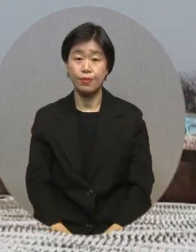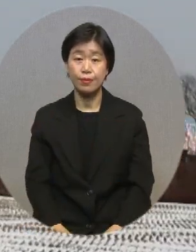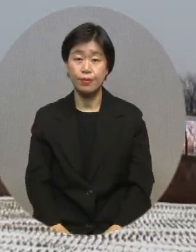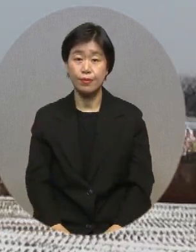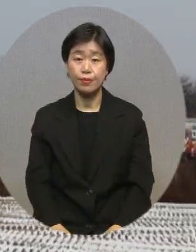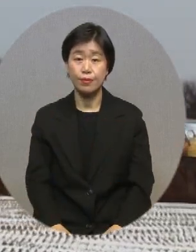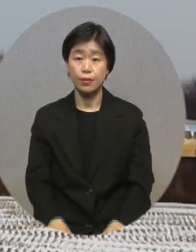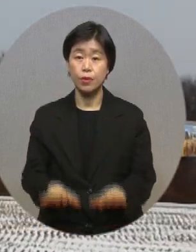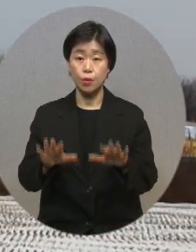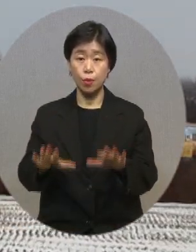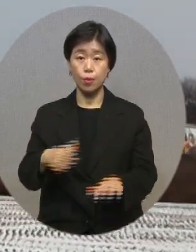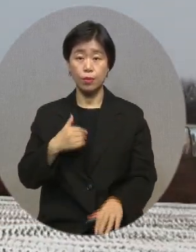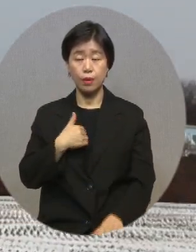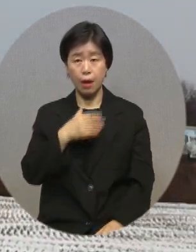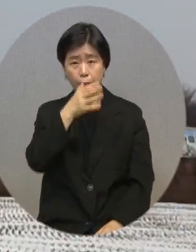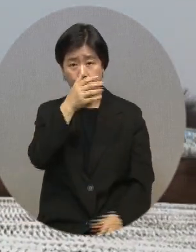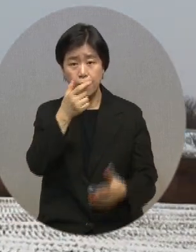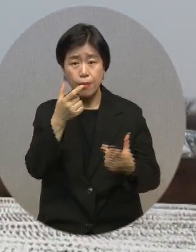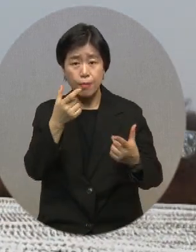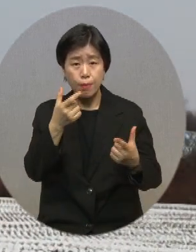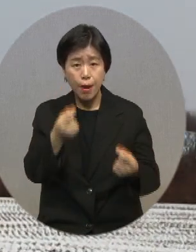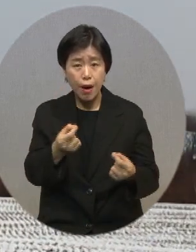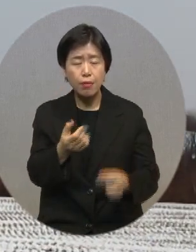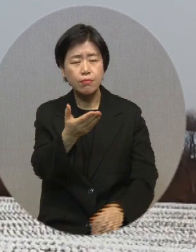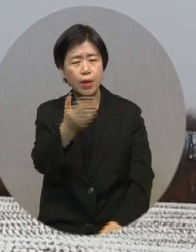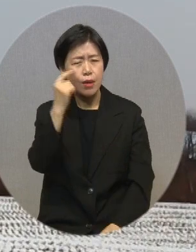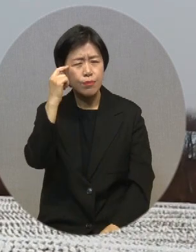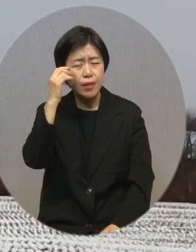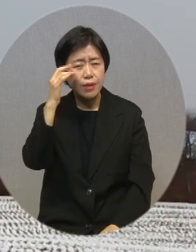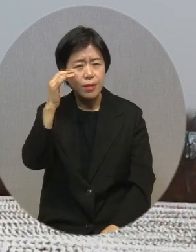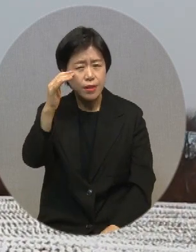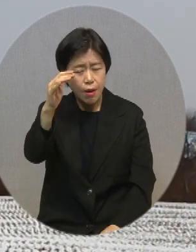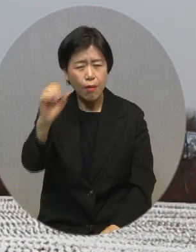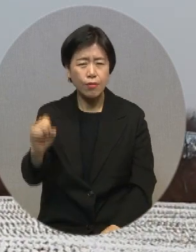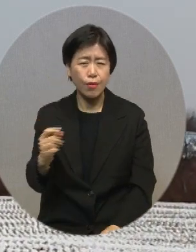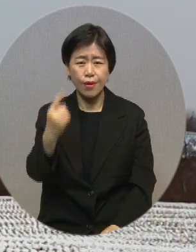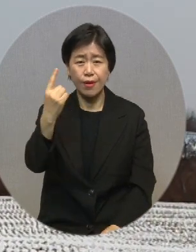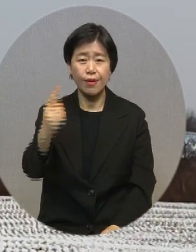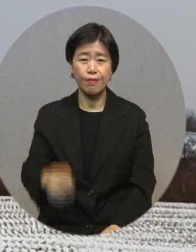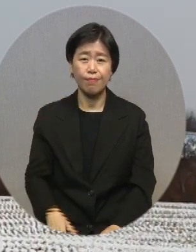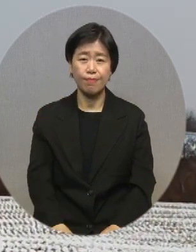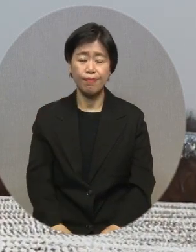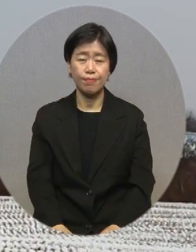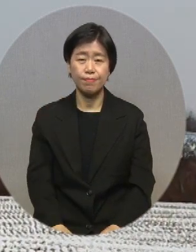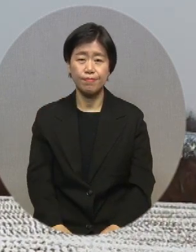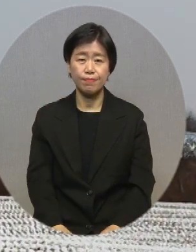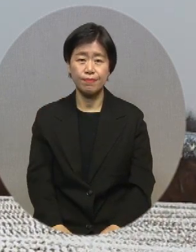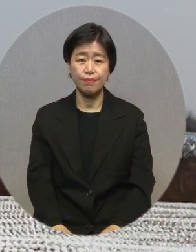바보처럼 빈정 때문에